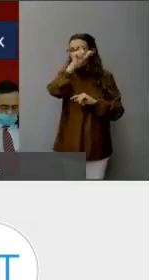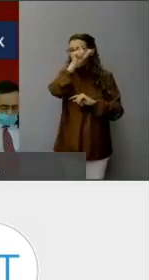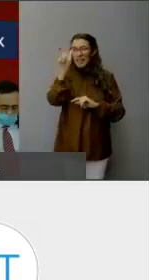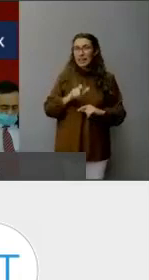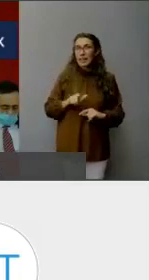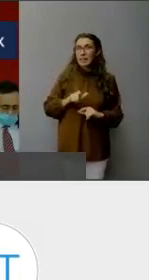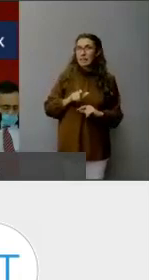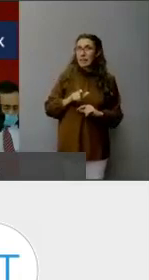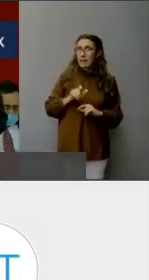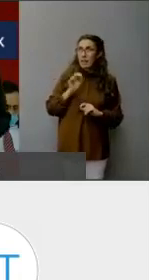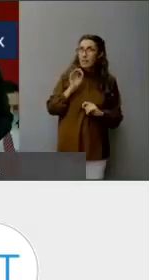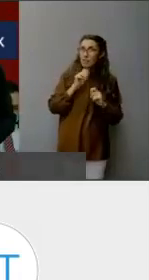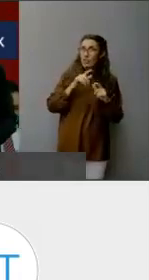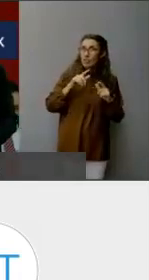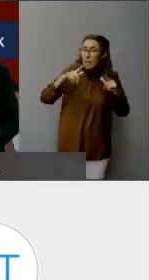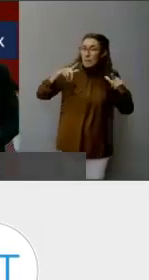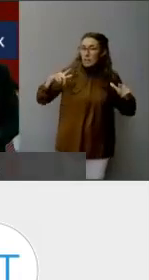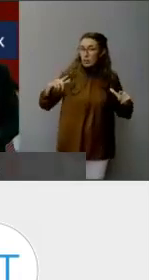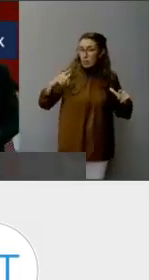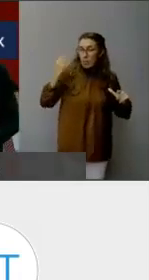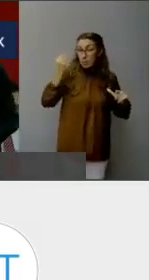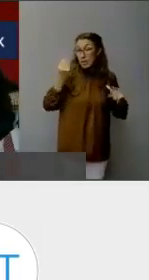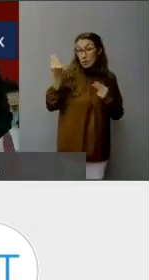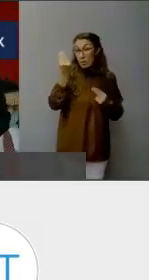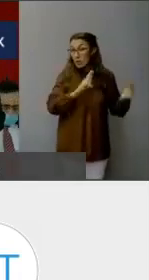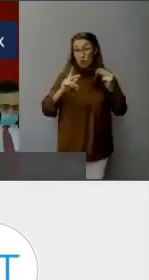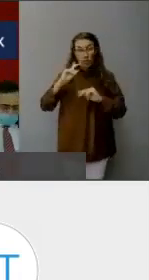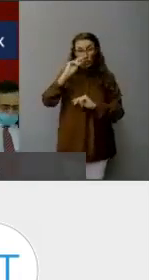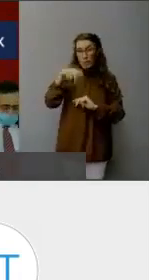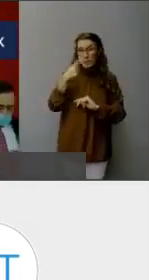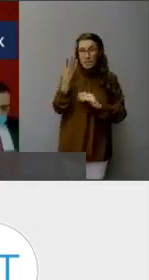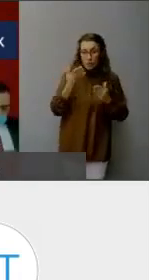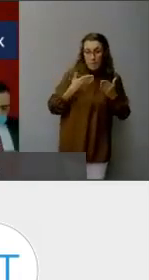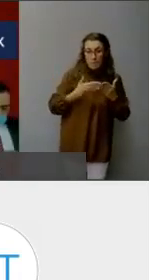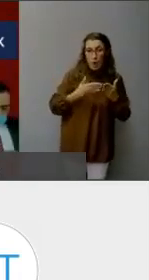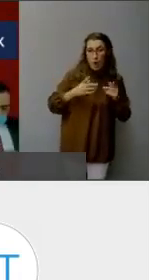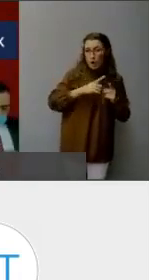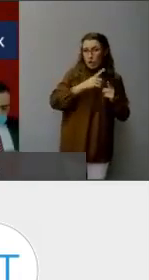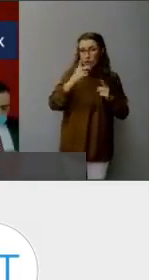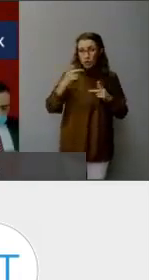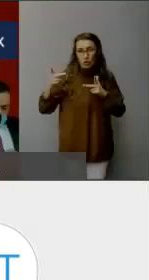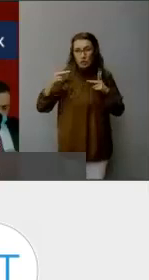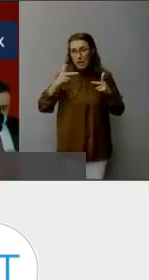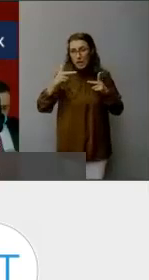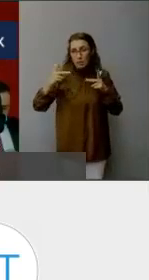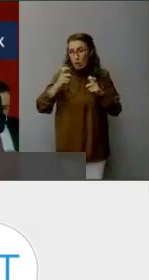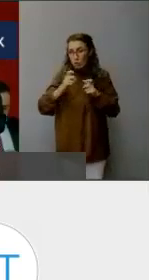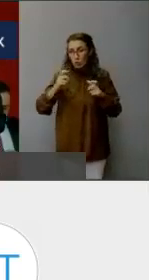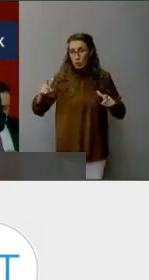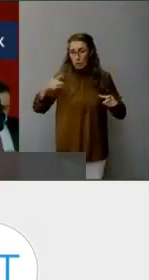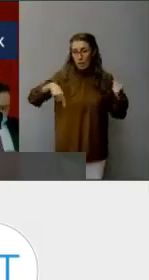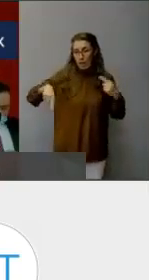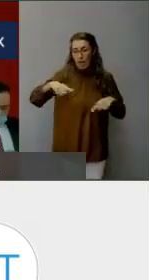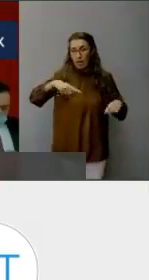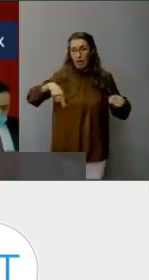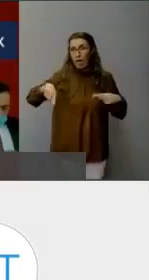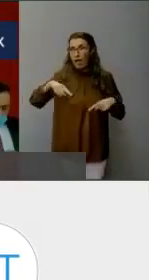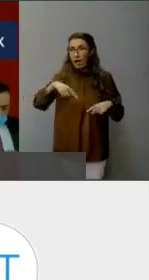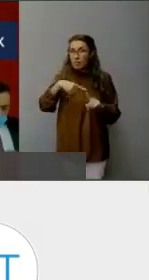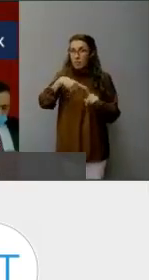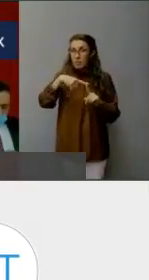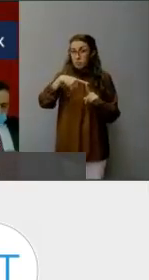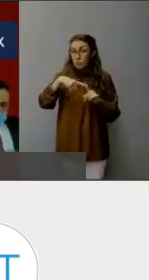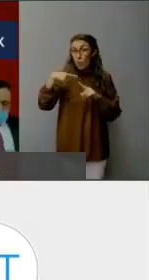metropolitane abbiamo progetto migliore in assoluto dal porto ai trasporti urbane e tra le generazioni